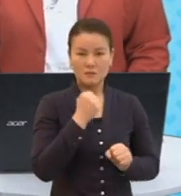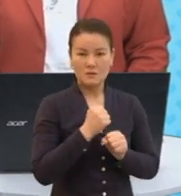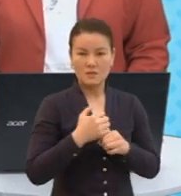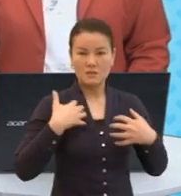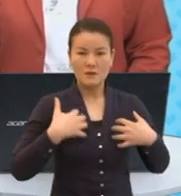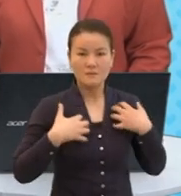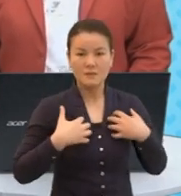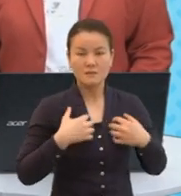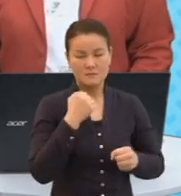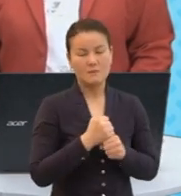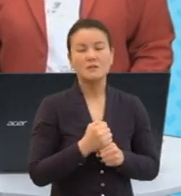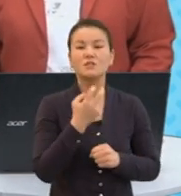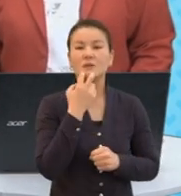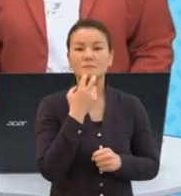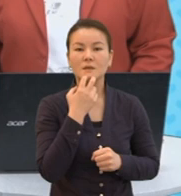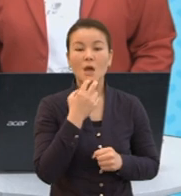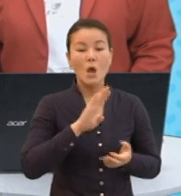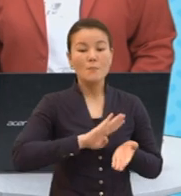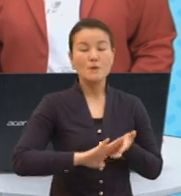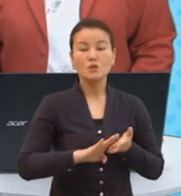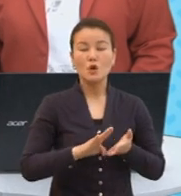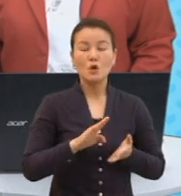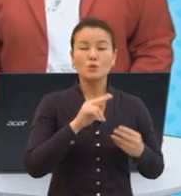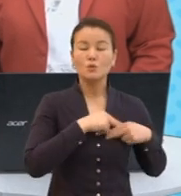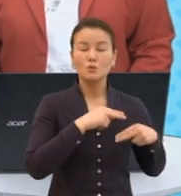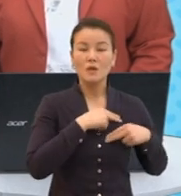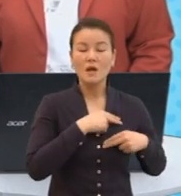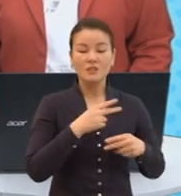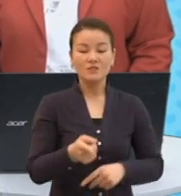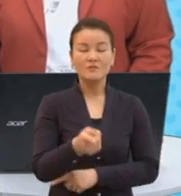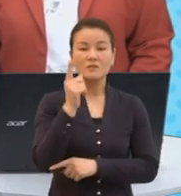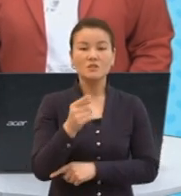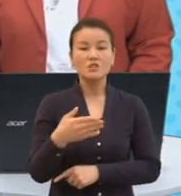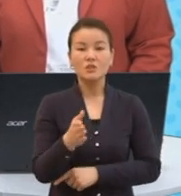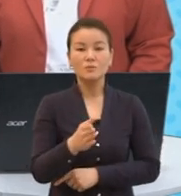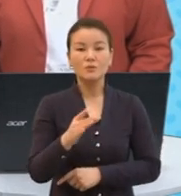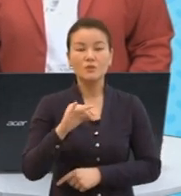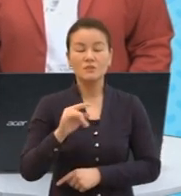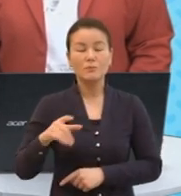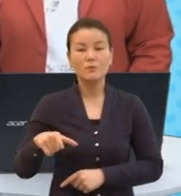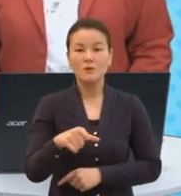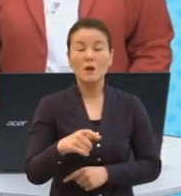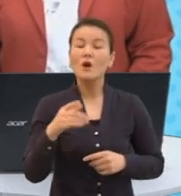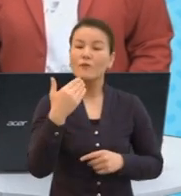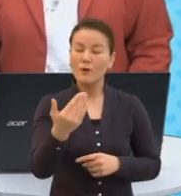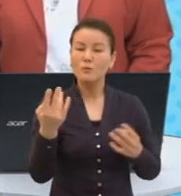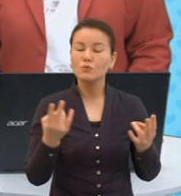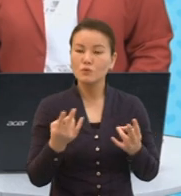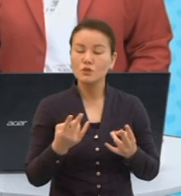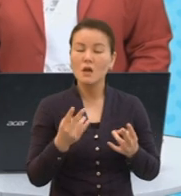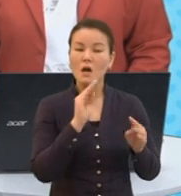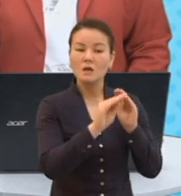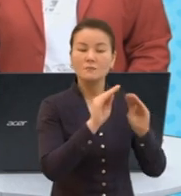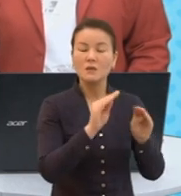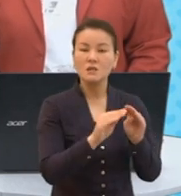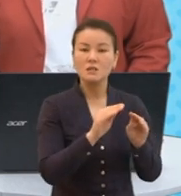Сделаешь насмех. Без труда не вынешь и рыбку из пруда. Вам необходимо расположить